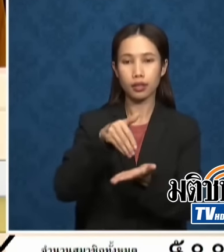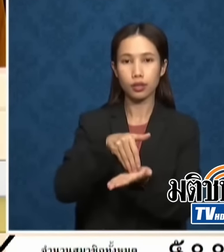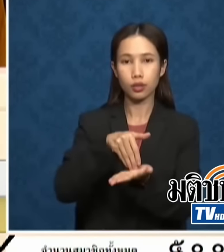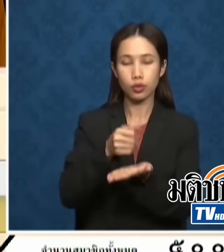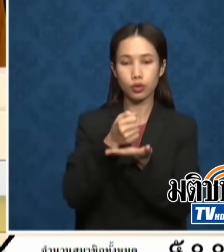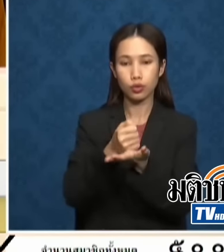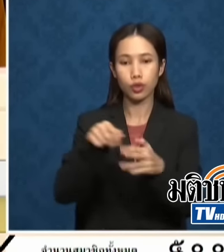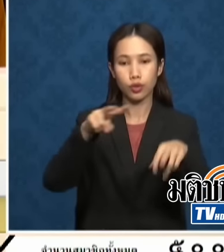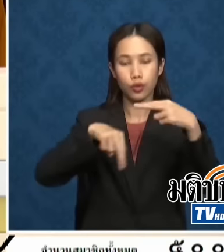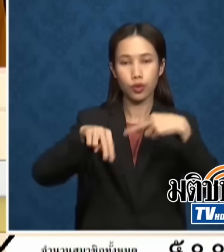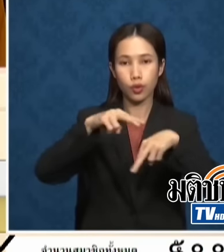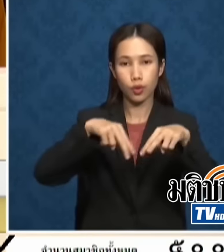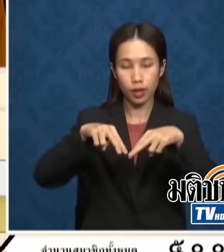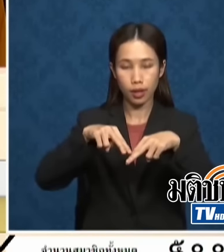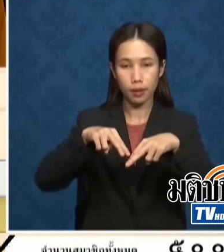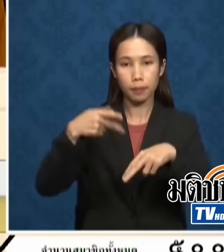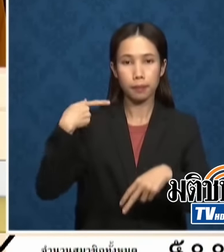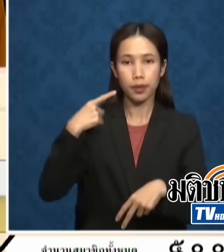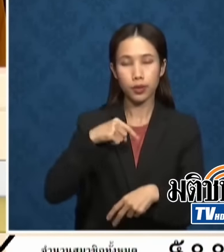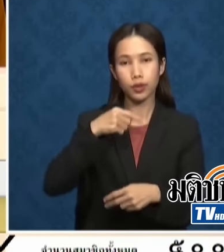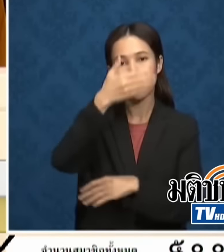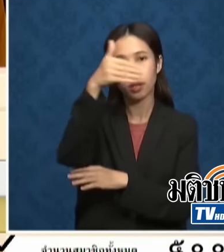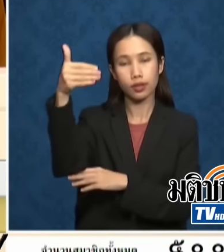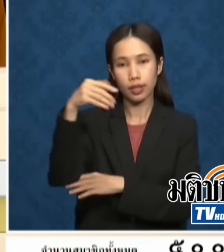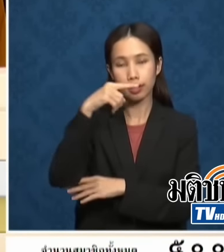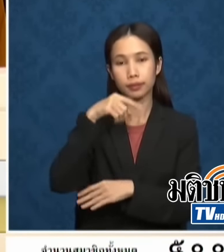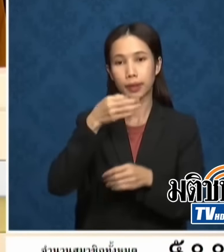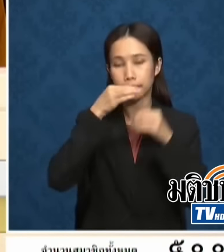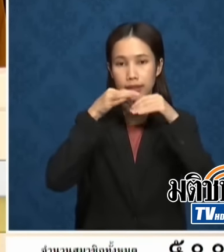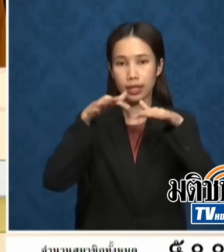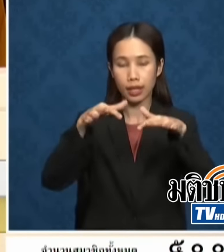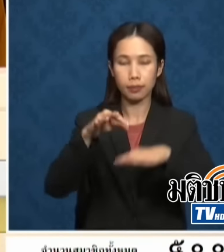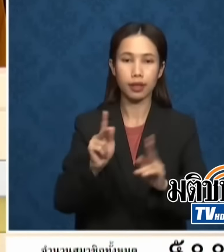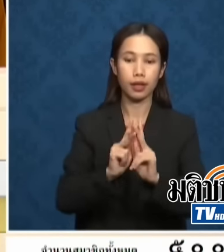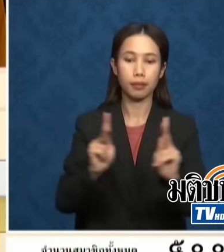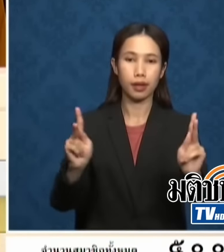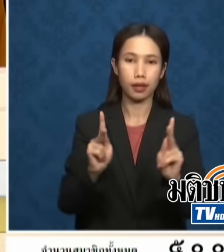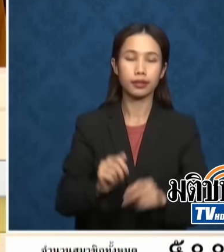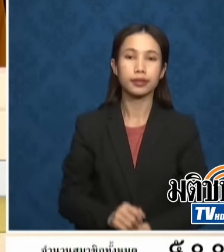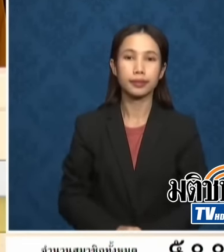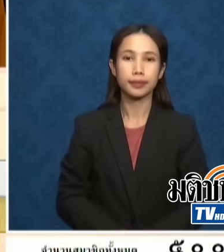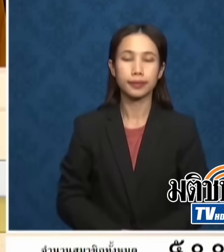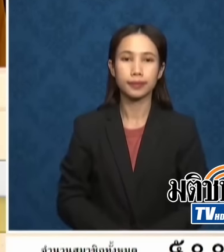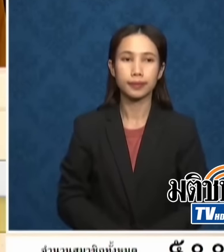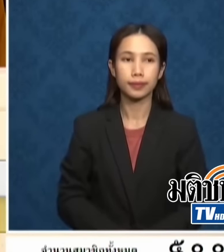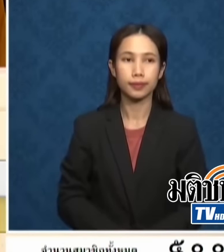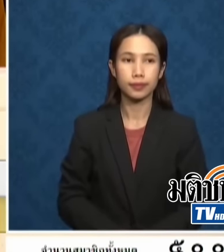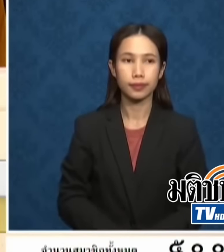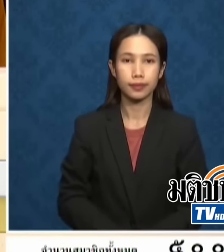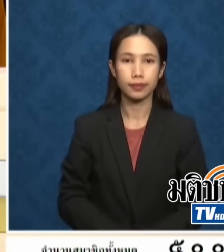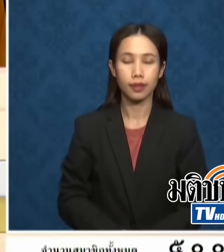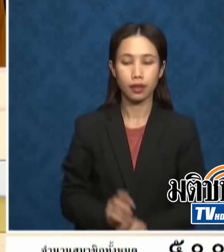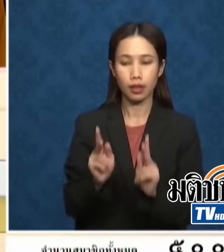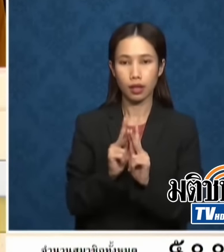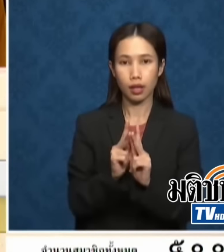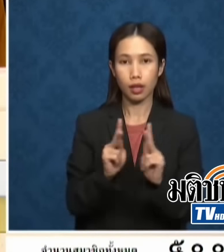รักษาผลประโยชน์ของชาติทางทะเลเป็นกรรมการโดยตำแหน่งนอกจากนี้ในส่วนของกรร